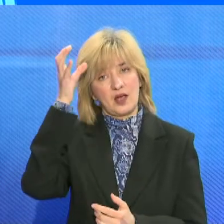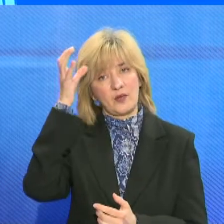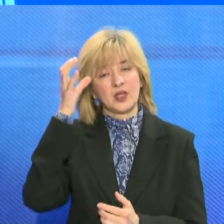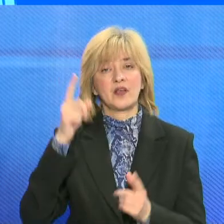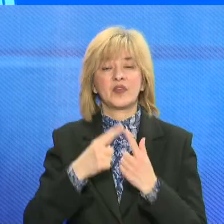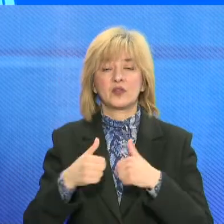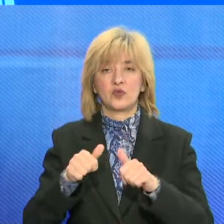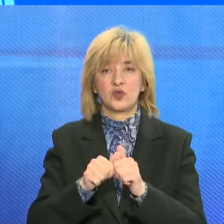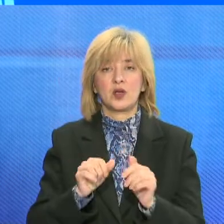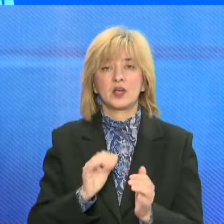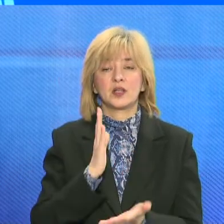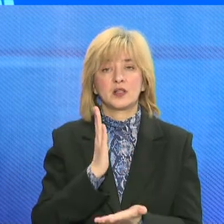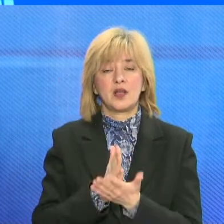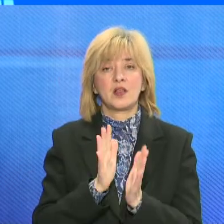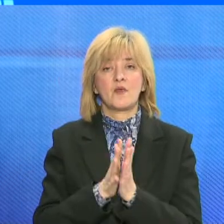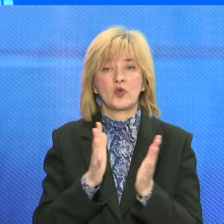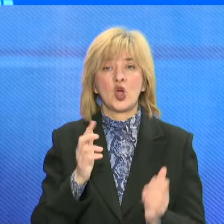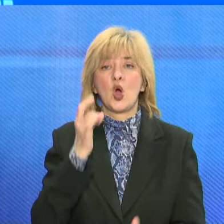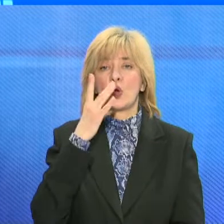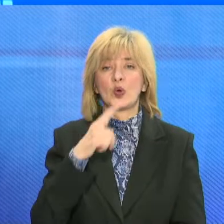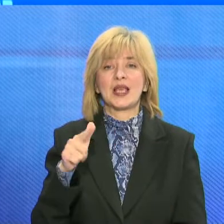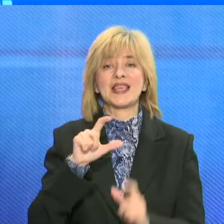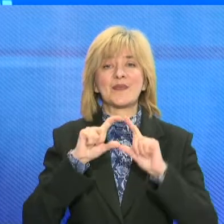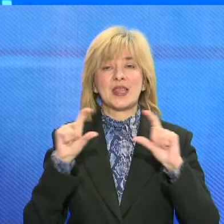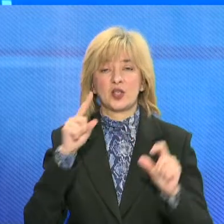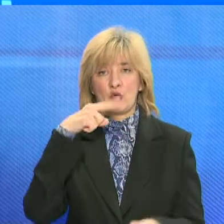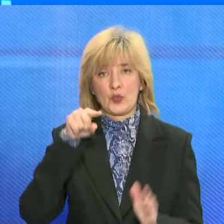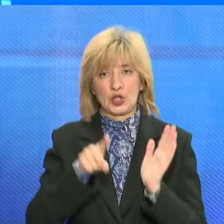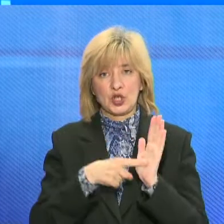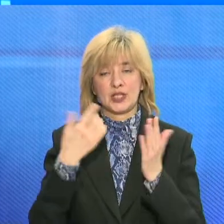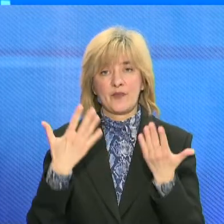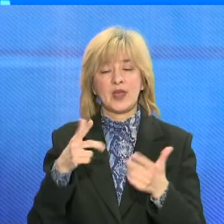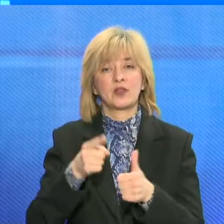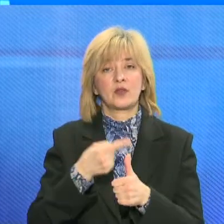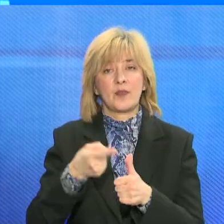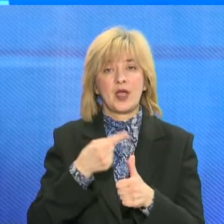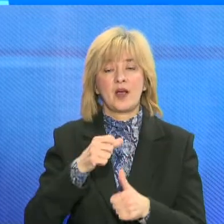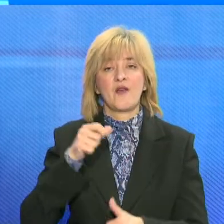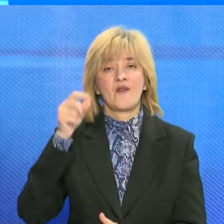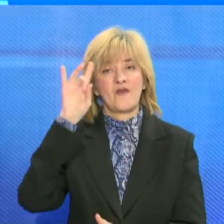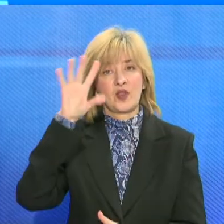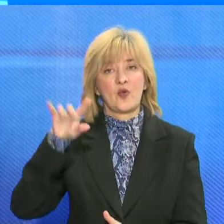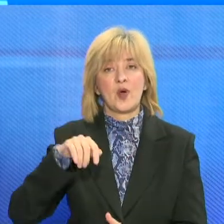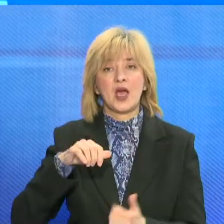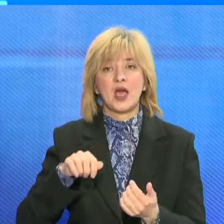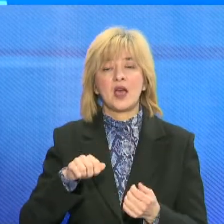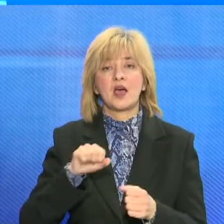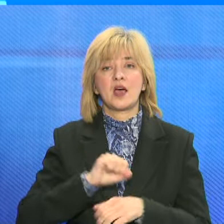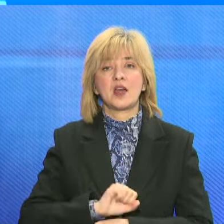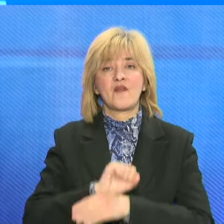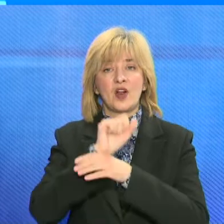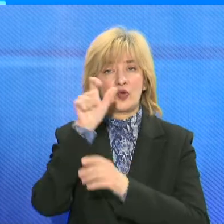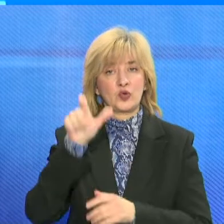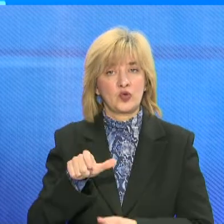в области стало больше. Гродинская гимназия номер 6 теперь будет носить имя ведомого революционера и политического деятеля